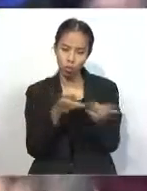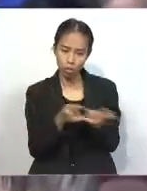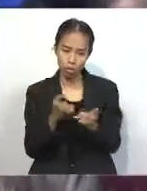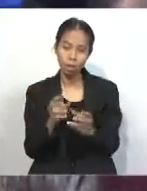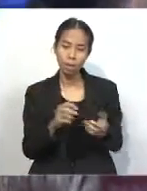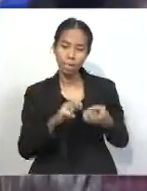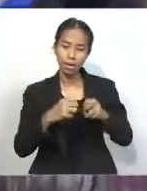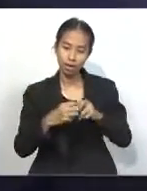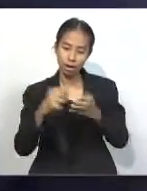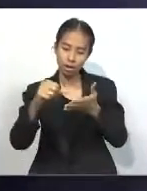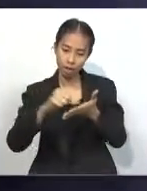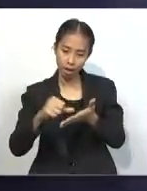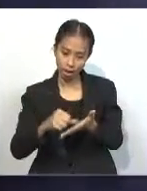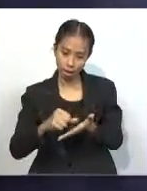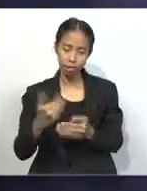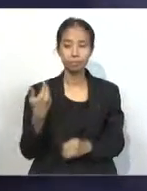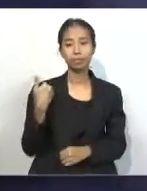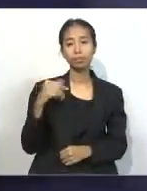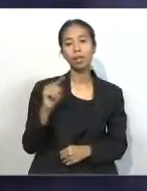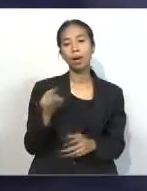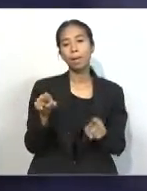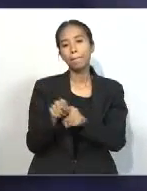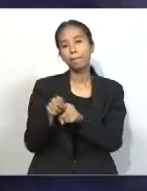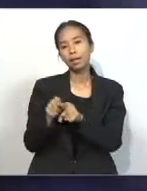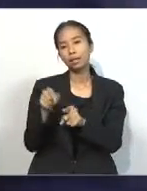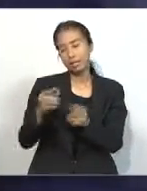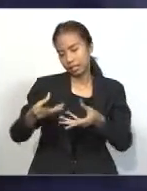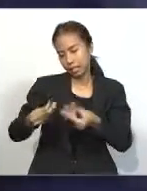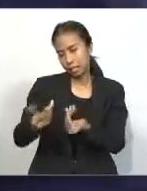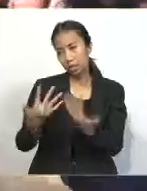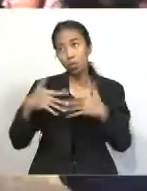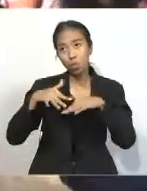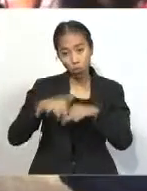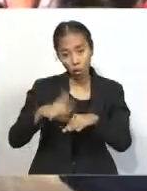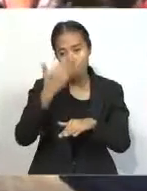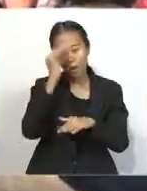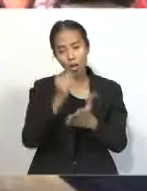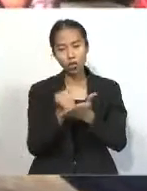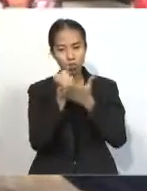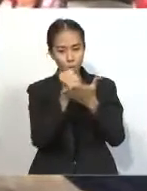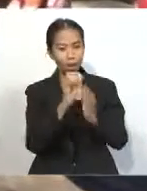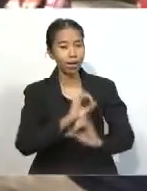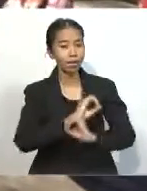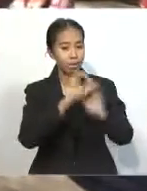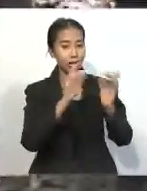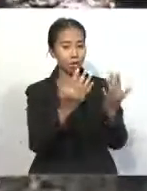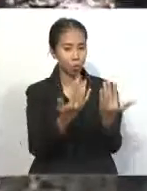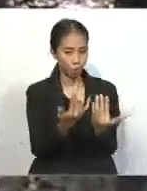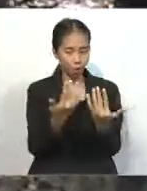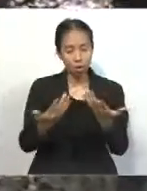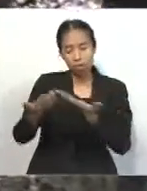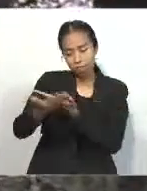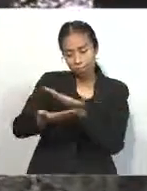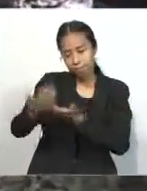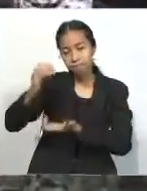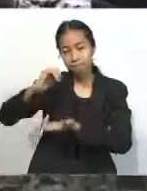มกับประชาชนอาจจะใช้ที่ดินในลักษณะแปลงรวมเพื่อให้เกิดความชัดเจนมากยิ่งขึ้นซึ่งจะไปหารือร่วมกับกระทรวงทรั